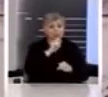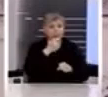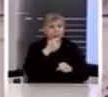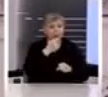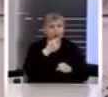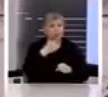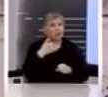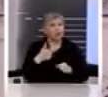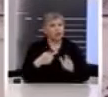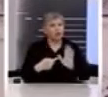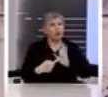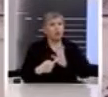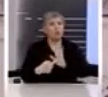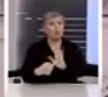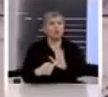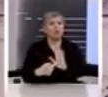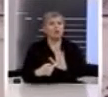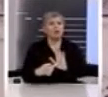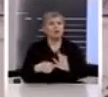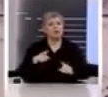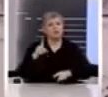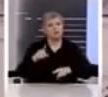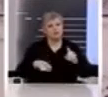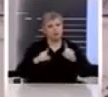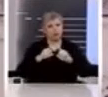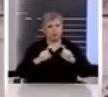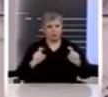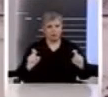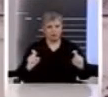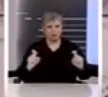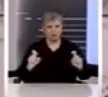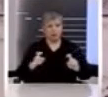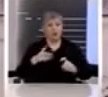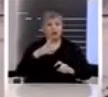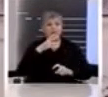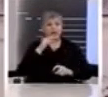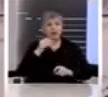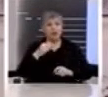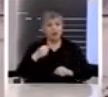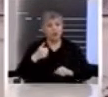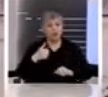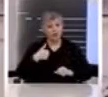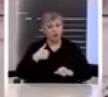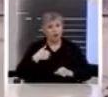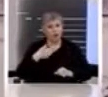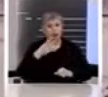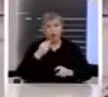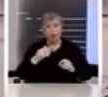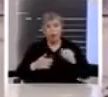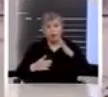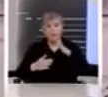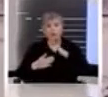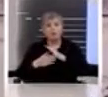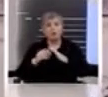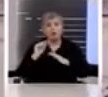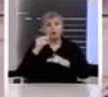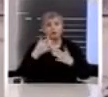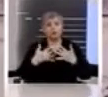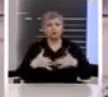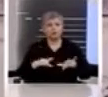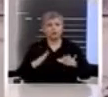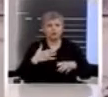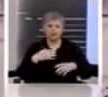δείχνει μερικά πράγματα και επειδή ήμουν και προσωπικά εκ της θέσεως μου εμπλεκόμενος, θέλω να είμαι πάρα πολύ